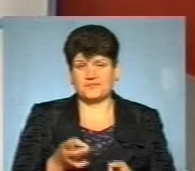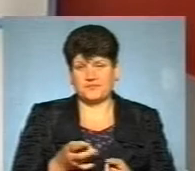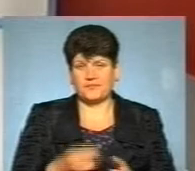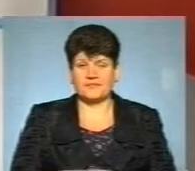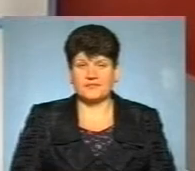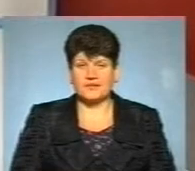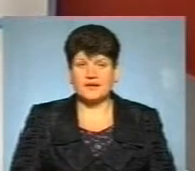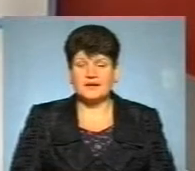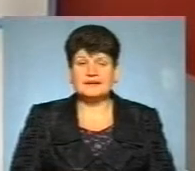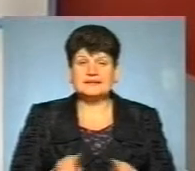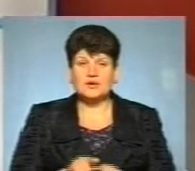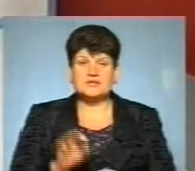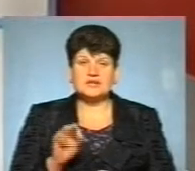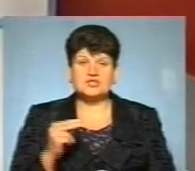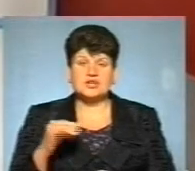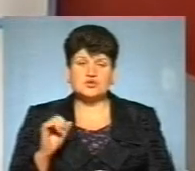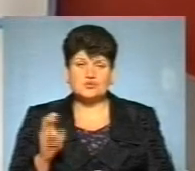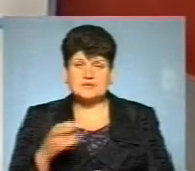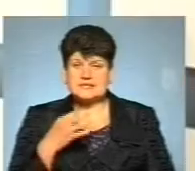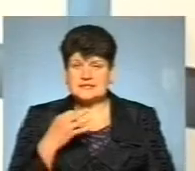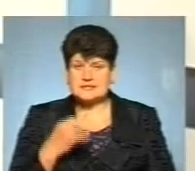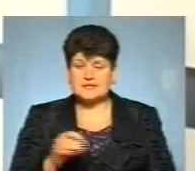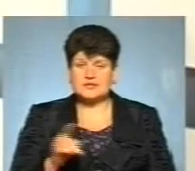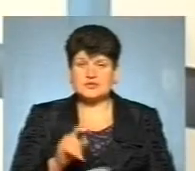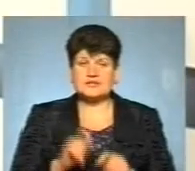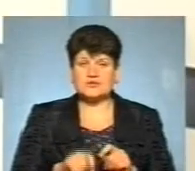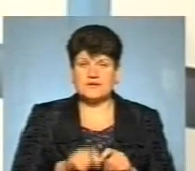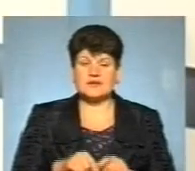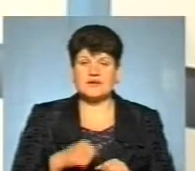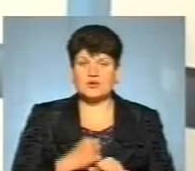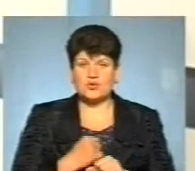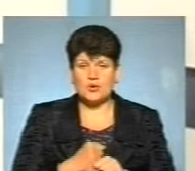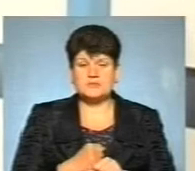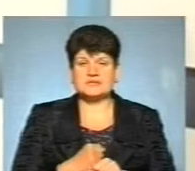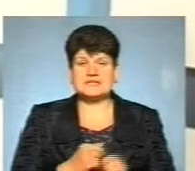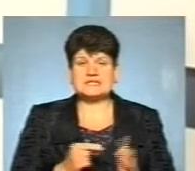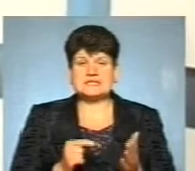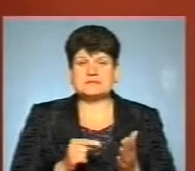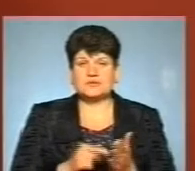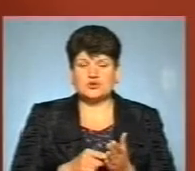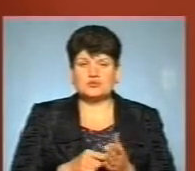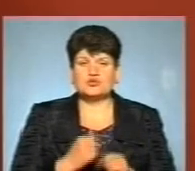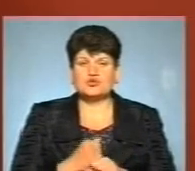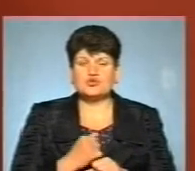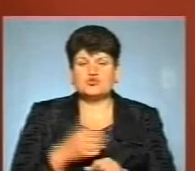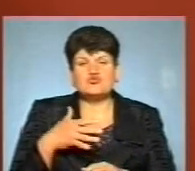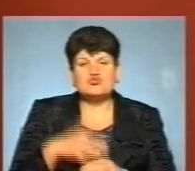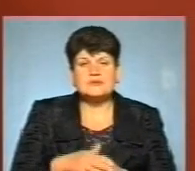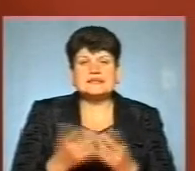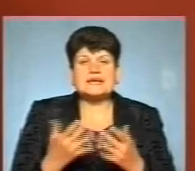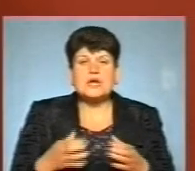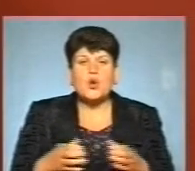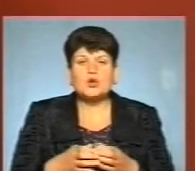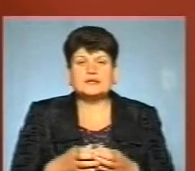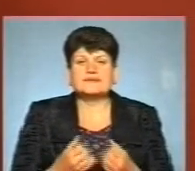Зрозуміло. Також Оксана Чичук згадала, що це тестування робиться з метою, аби зрозуміти, який колективний імунітет і наскільки ми готові до